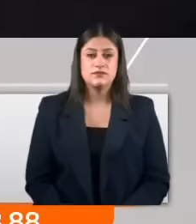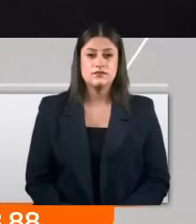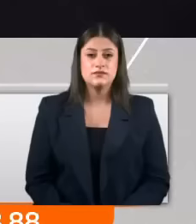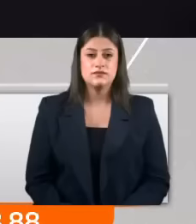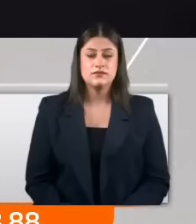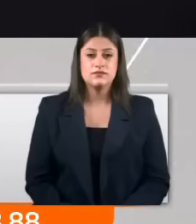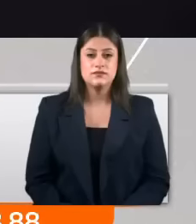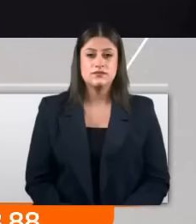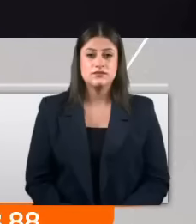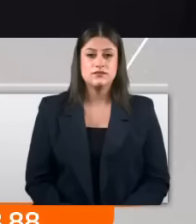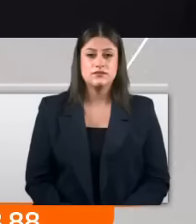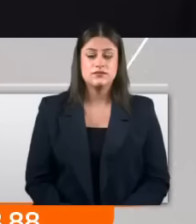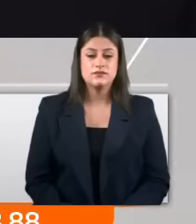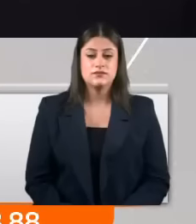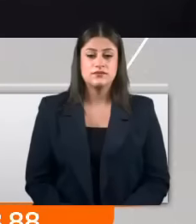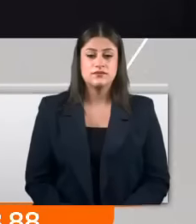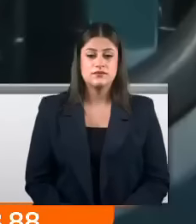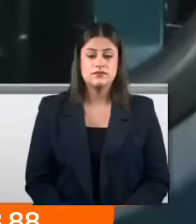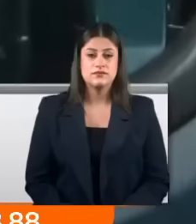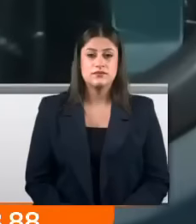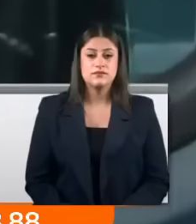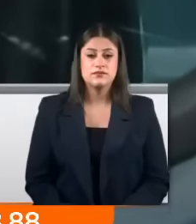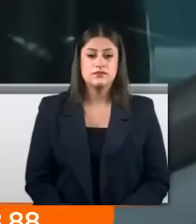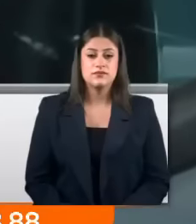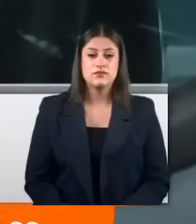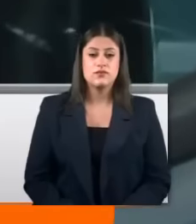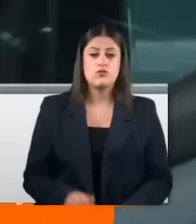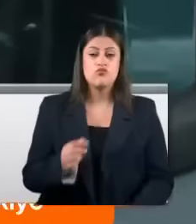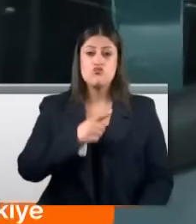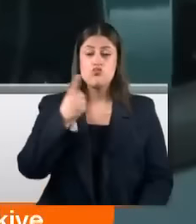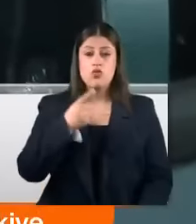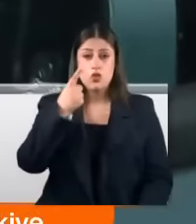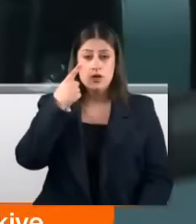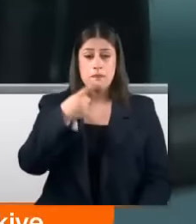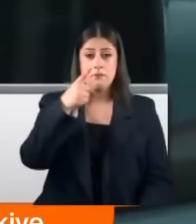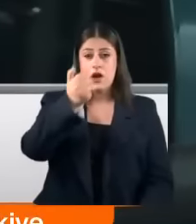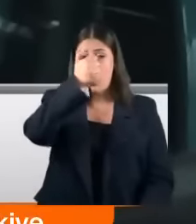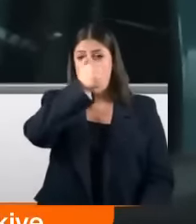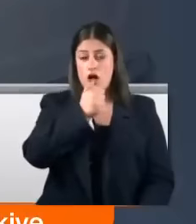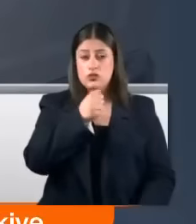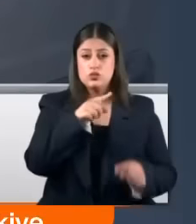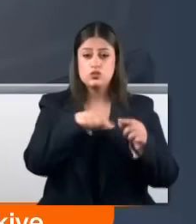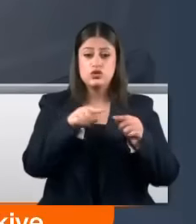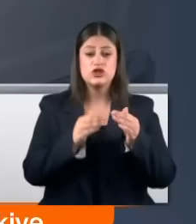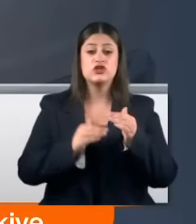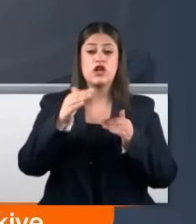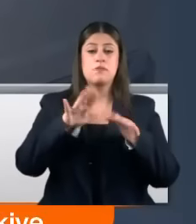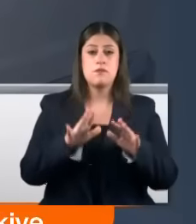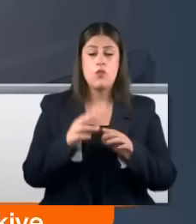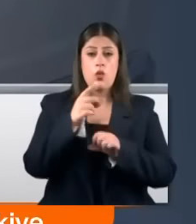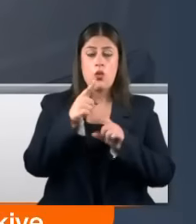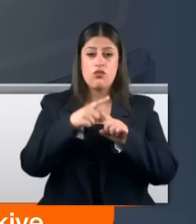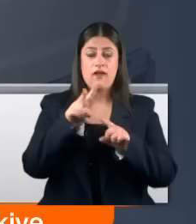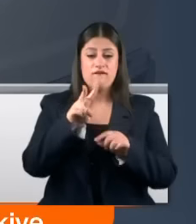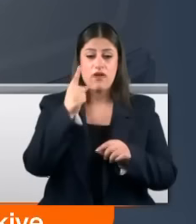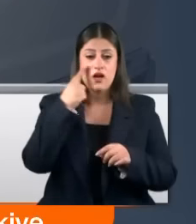da 25 gramın altında olması gerekiyor. Motor silindir hacmi 1600 santimetre kübü geçmeyen ÖTV matrağı 1